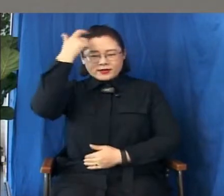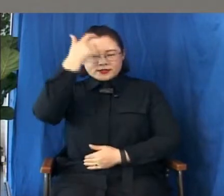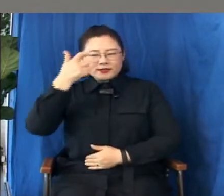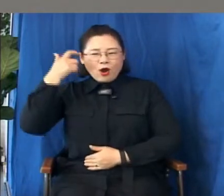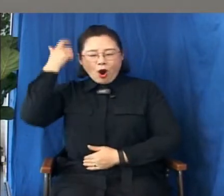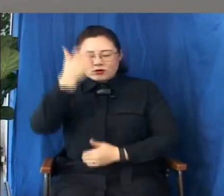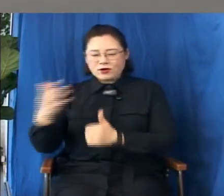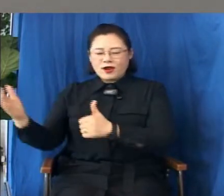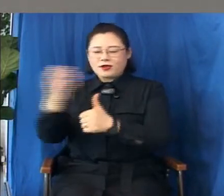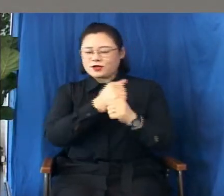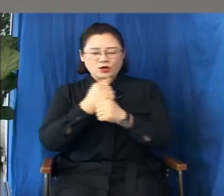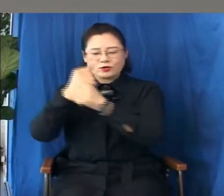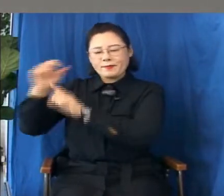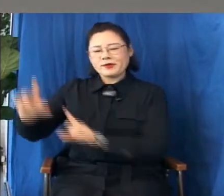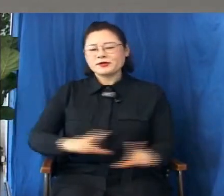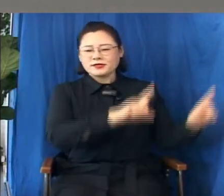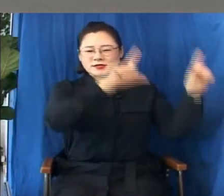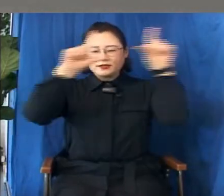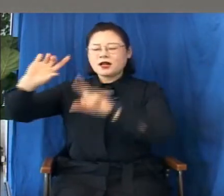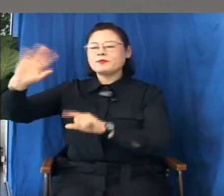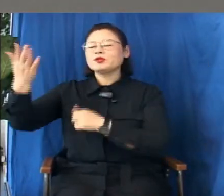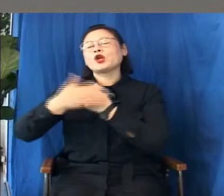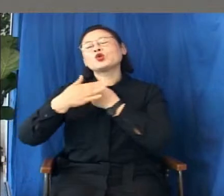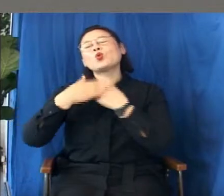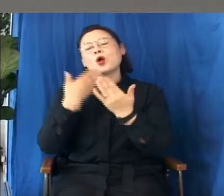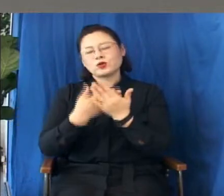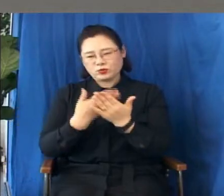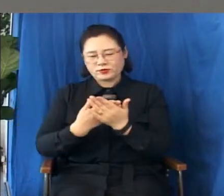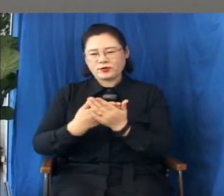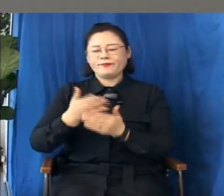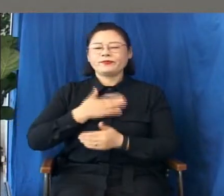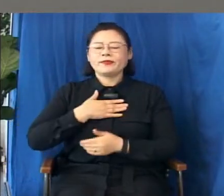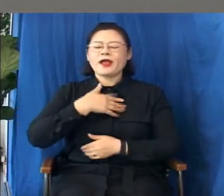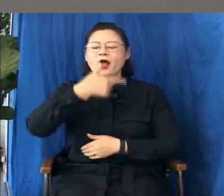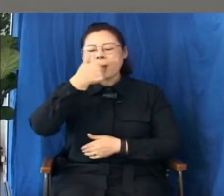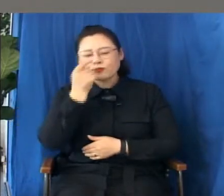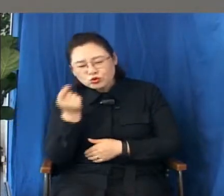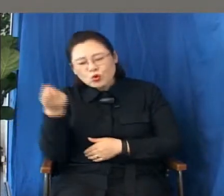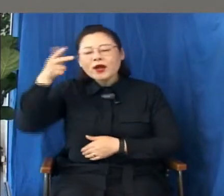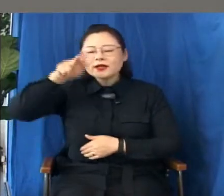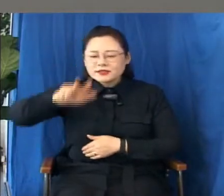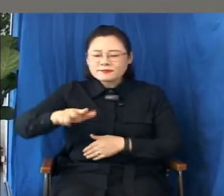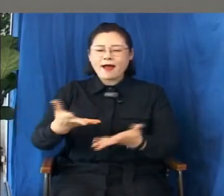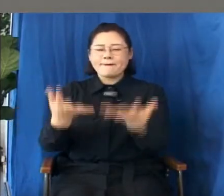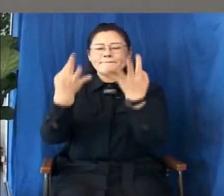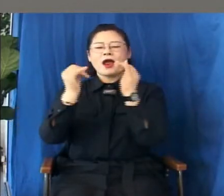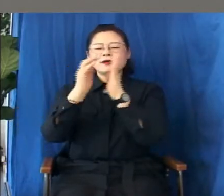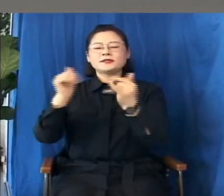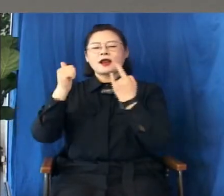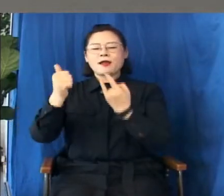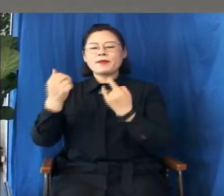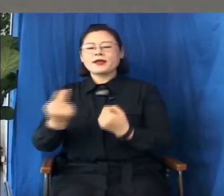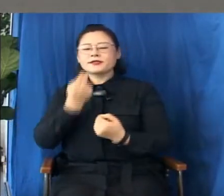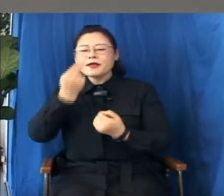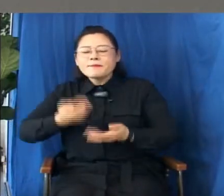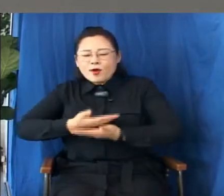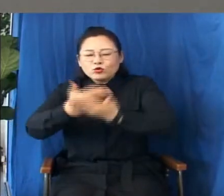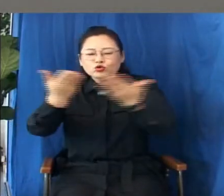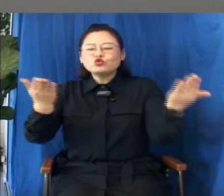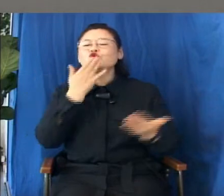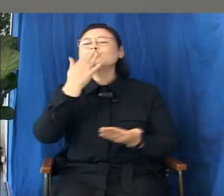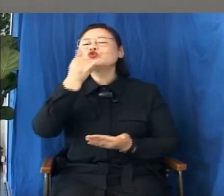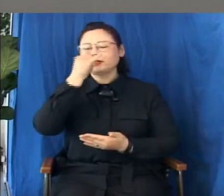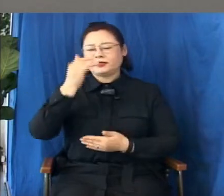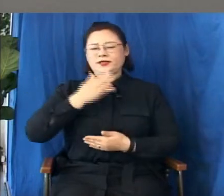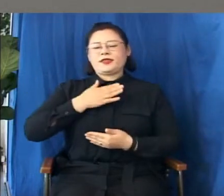배운 것 없고 여러 가지로 부족하지만 그래도 내가 많은 사람들을 소성시키는 하나님의 도구로 내가